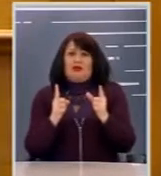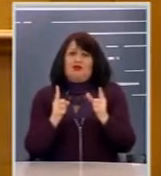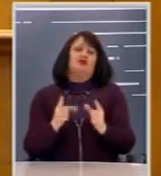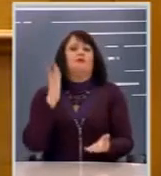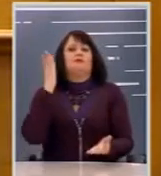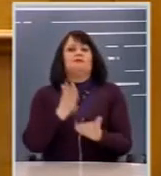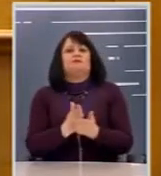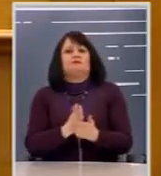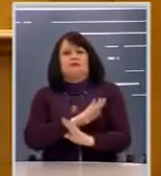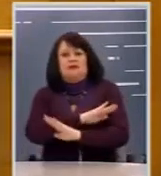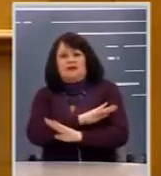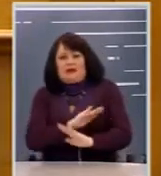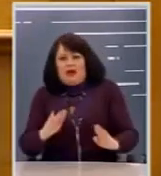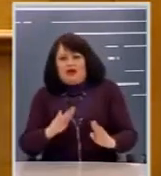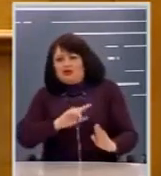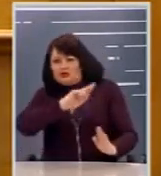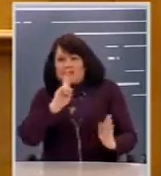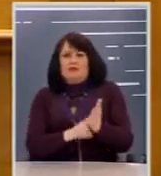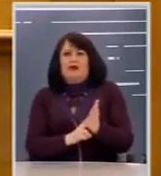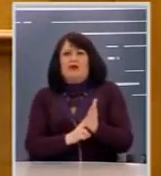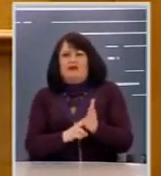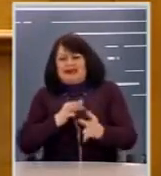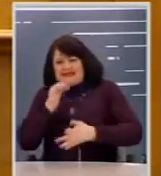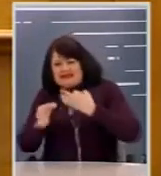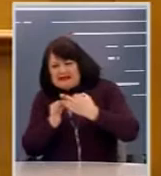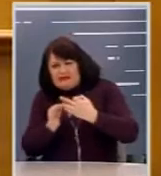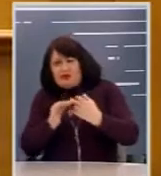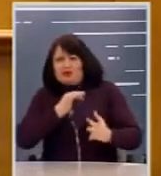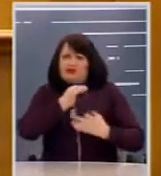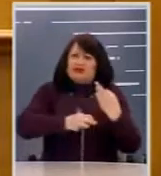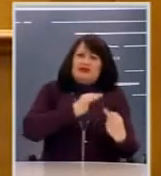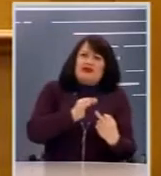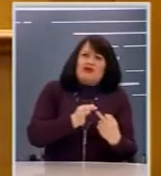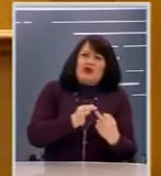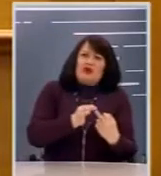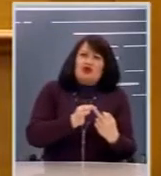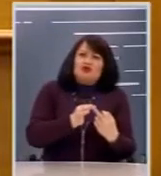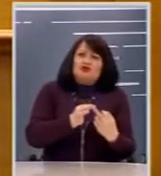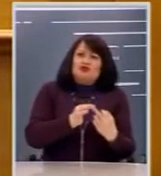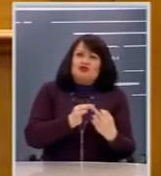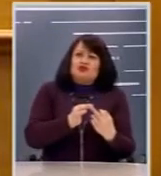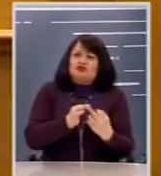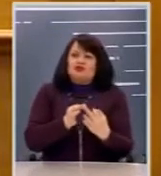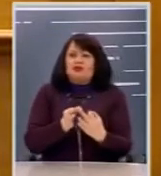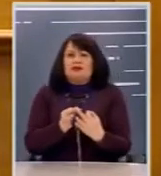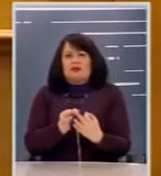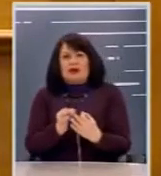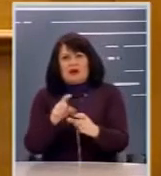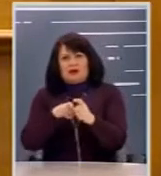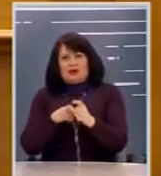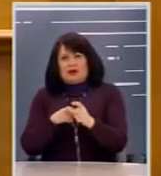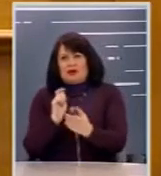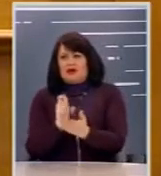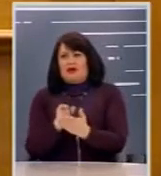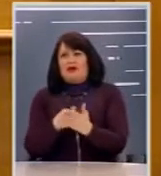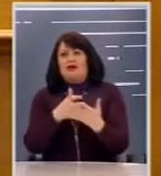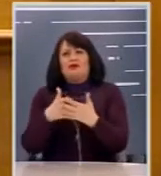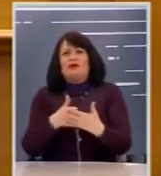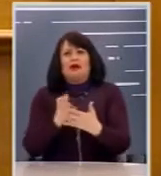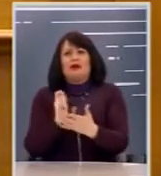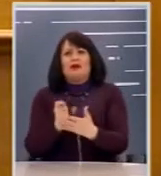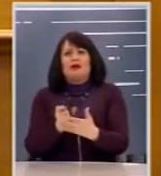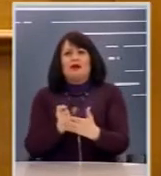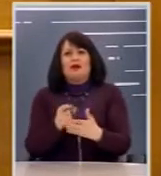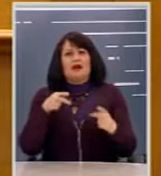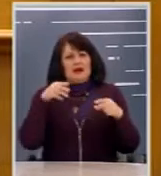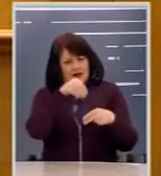κάθετη απαγόρευση να είναι σύμβουλοι φαρμακευτικής πολιτικής άνθρωποι που είναι σε αμοιβόμενες θέσεις από τη φαρμακοβιομηχανία, ναι ή